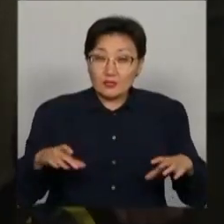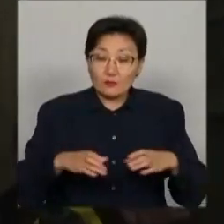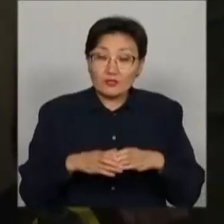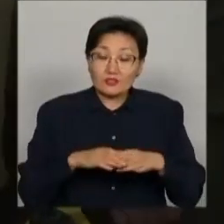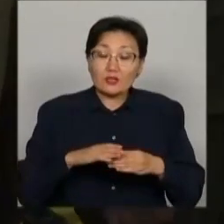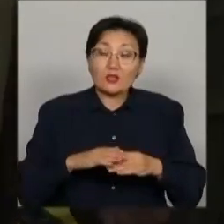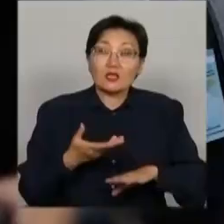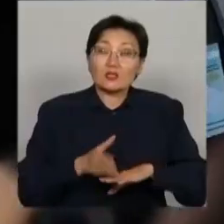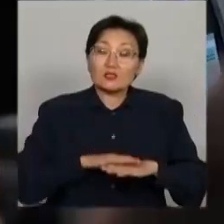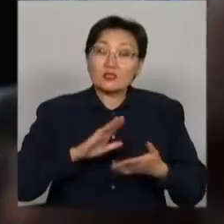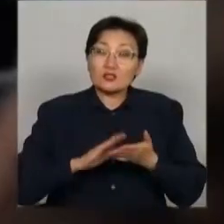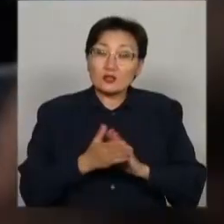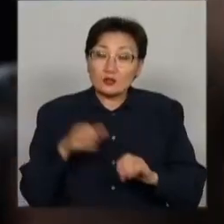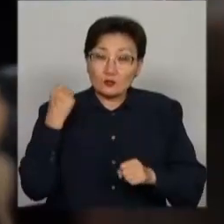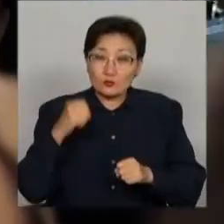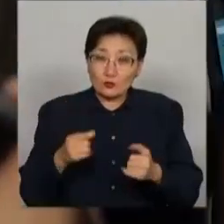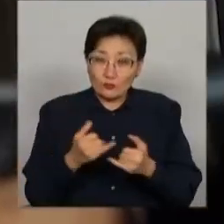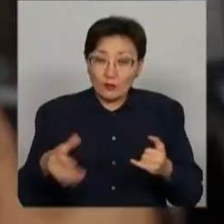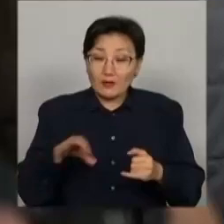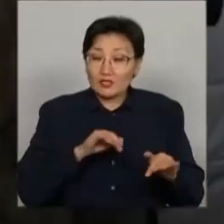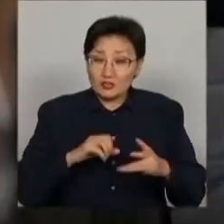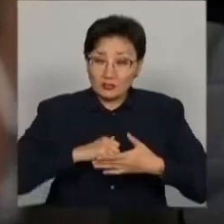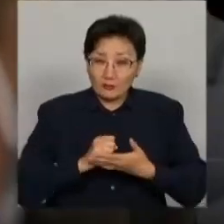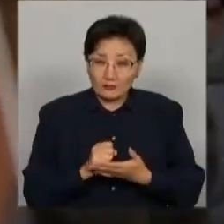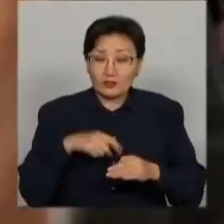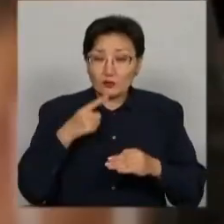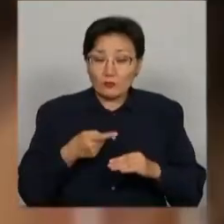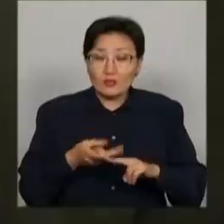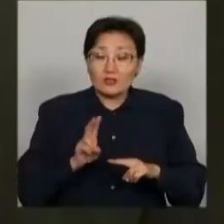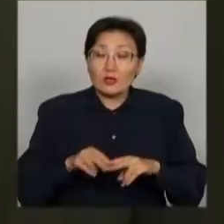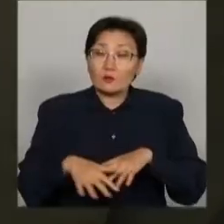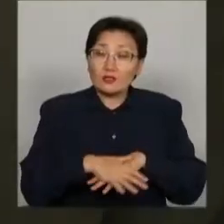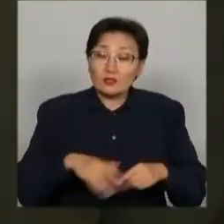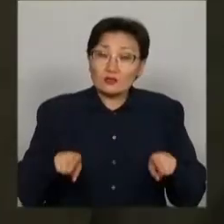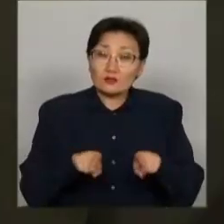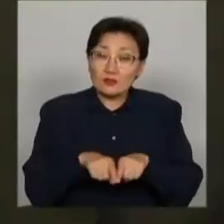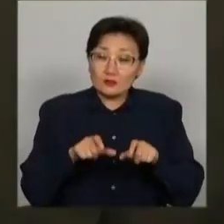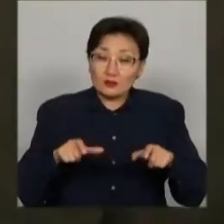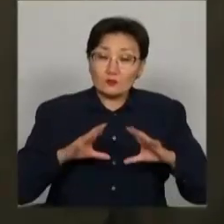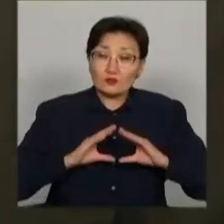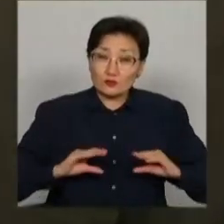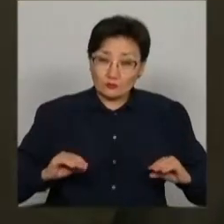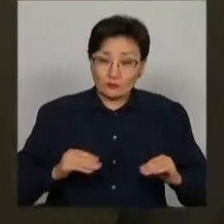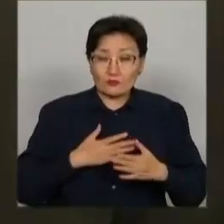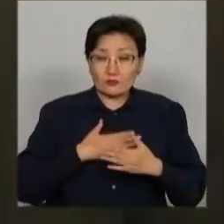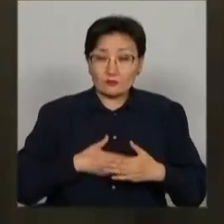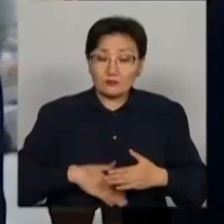жағдайды еңсеру үшін барлық шараларды қабылдайтынын айтты. Еңсесі түскен халықты сабыр сақтауға шақырды.